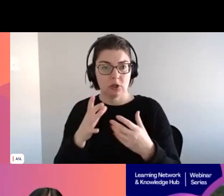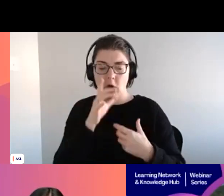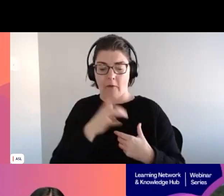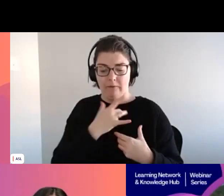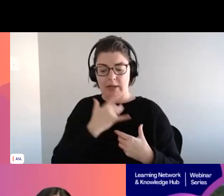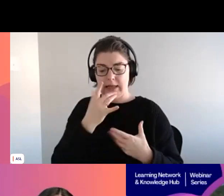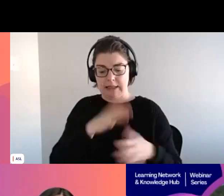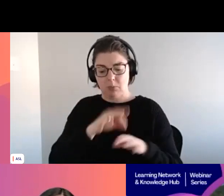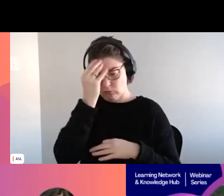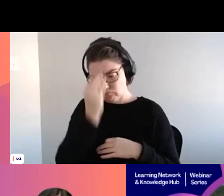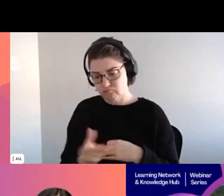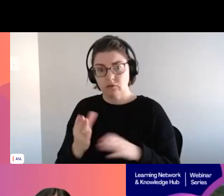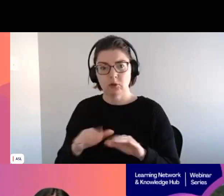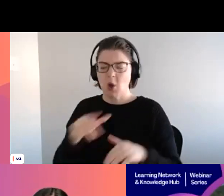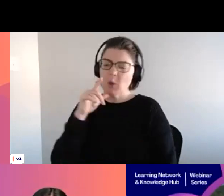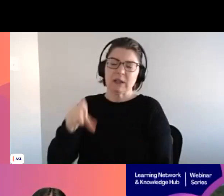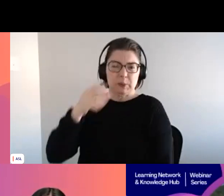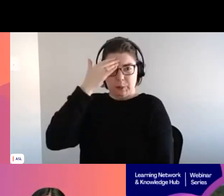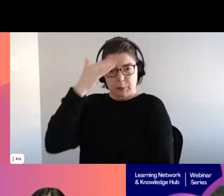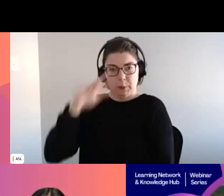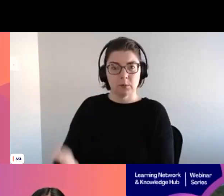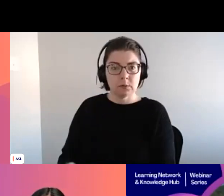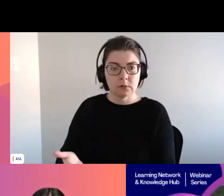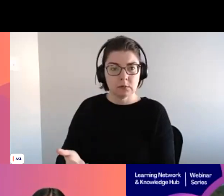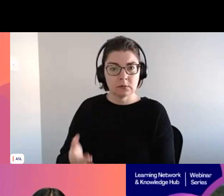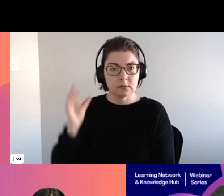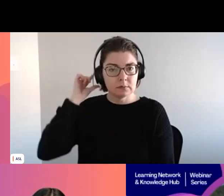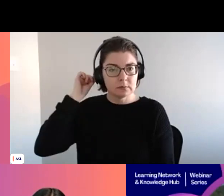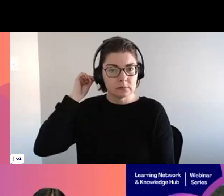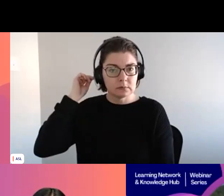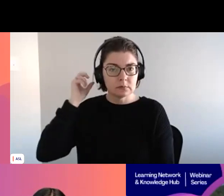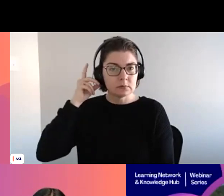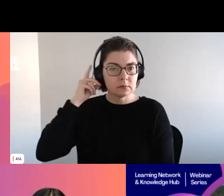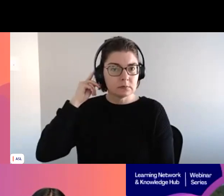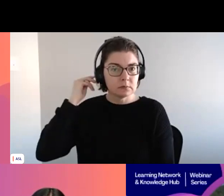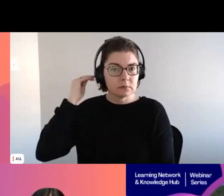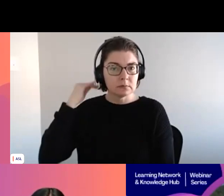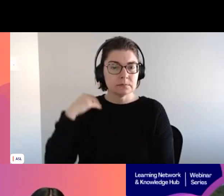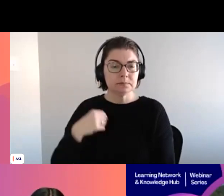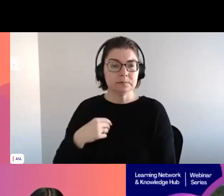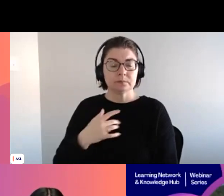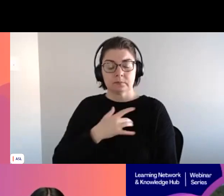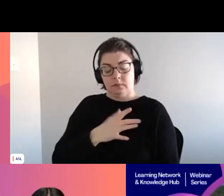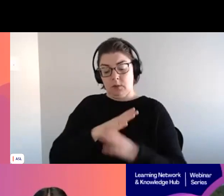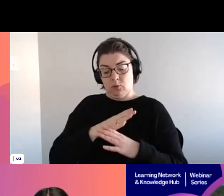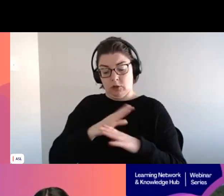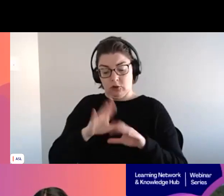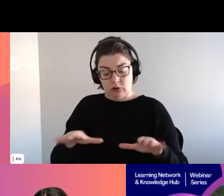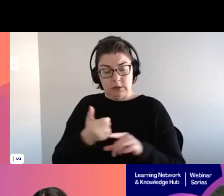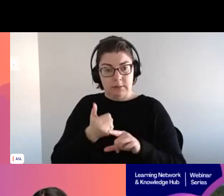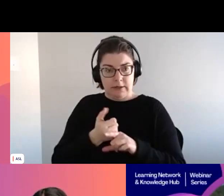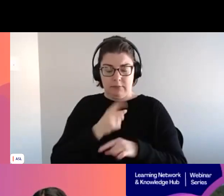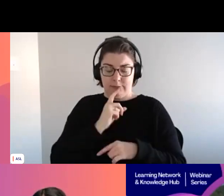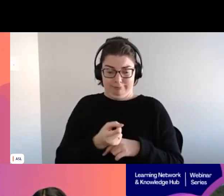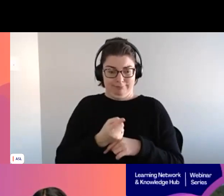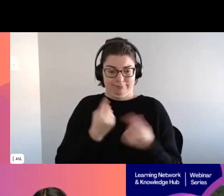les avocats et les fournisseurs de services ne pensent pas que les jeunes doivent être informés de cela il y a cette donc pensez